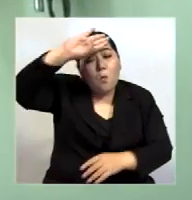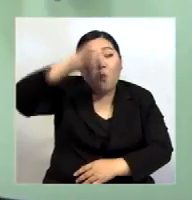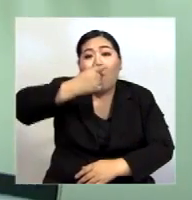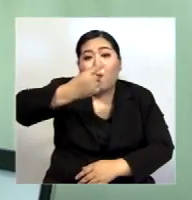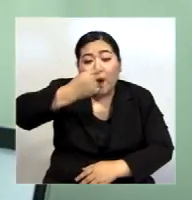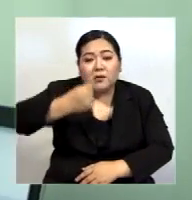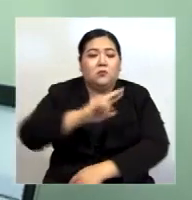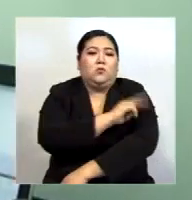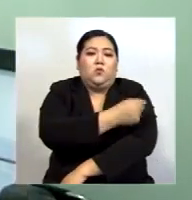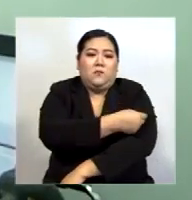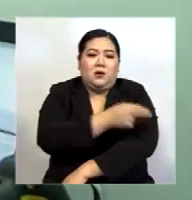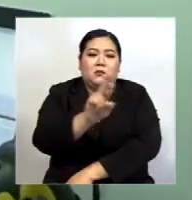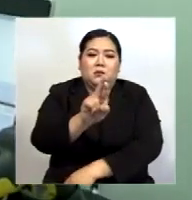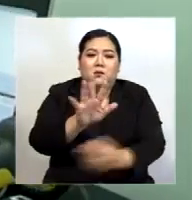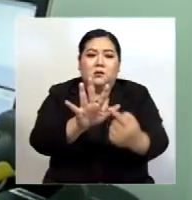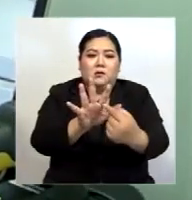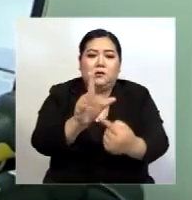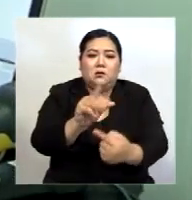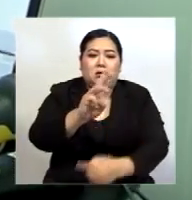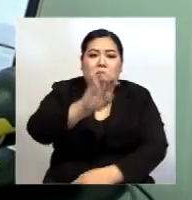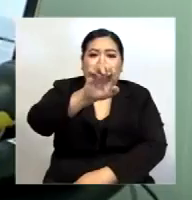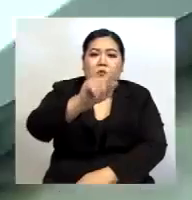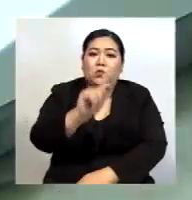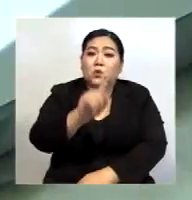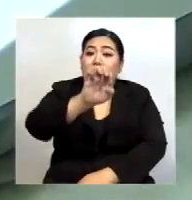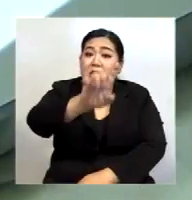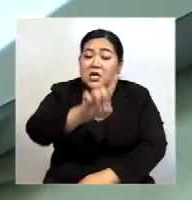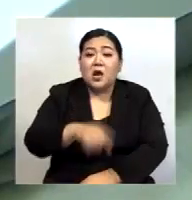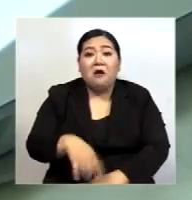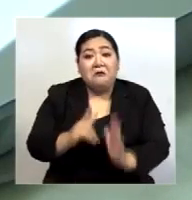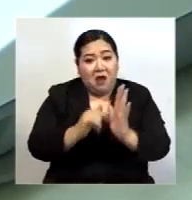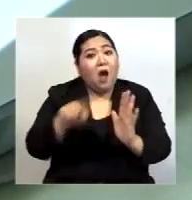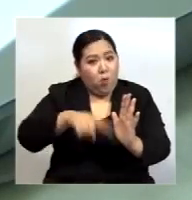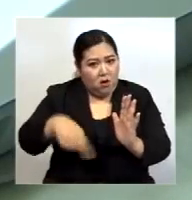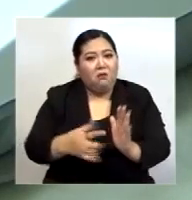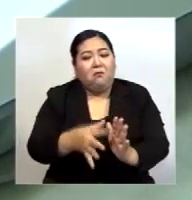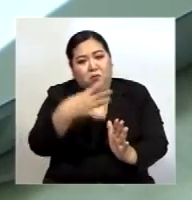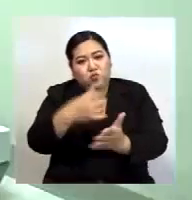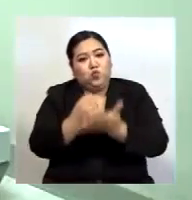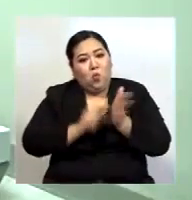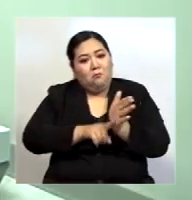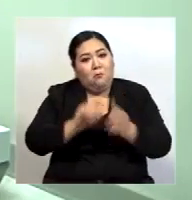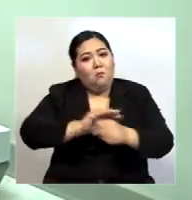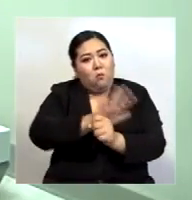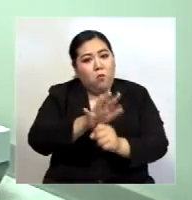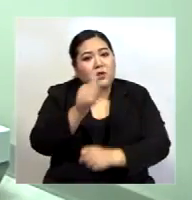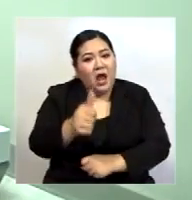ชวิถีใช้รักษาผู้ป่วยโควิด-19 ได้ผลสามารถรองรับผู้ป่วยได้ถึง 200,000 คน